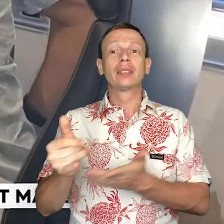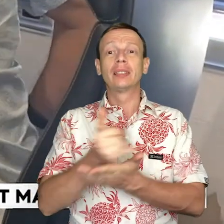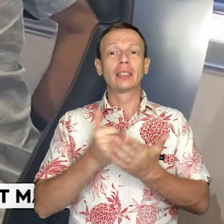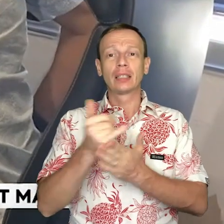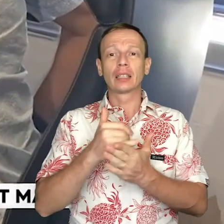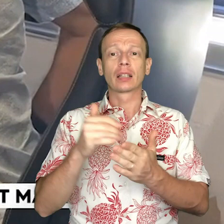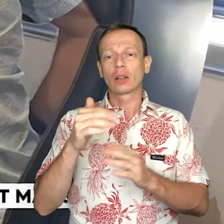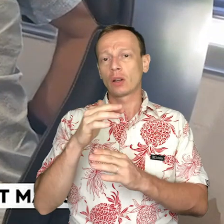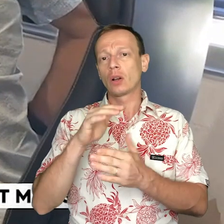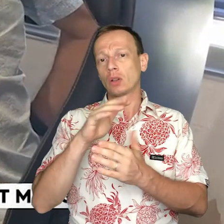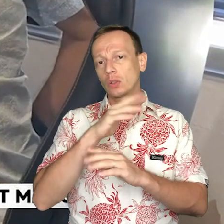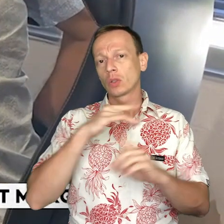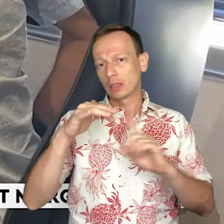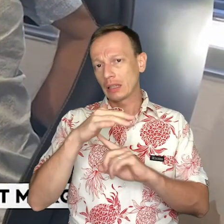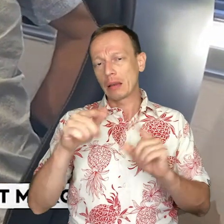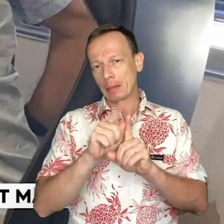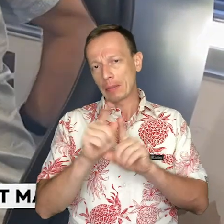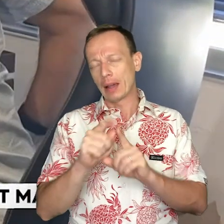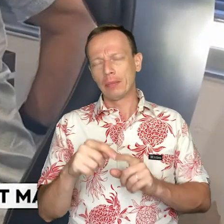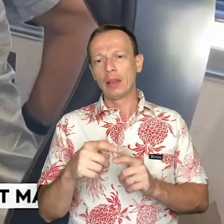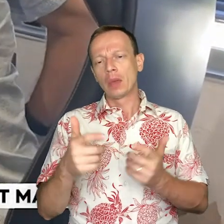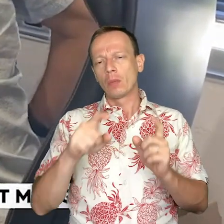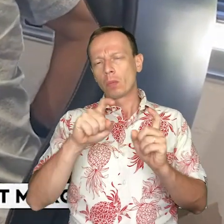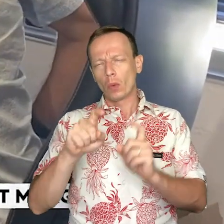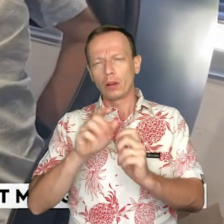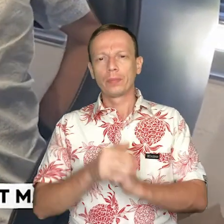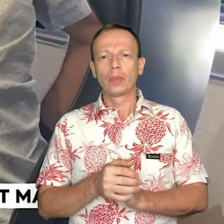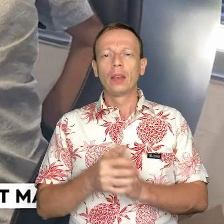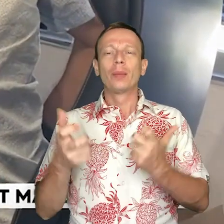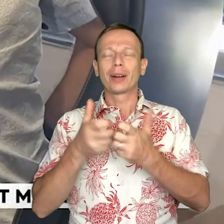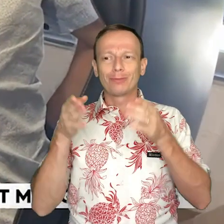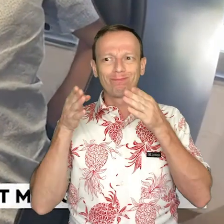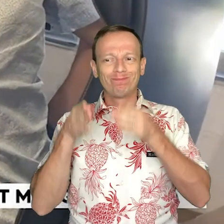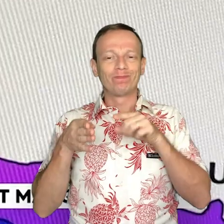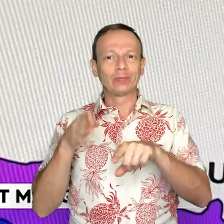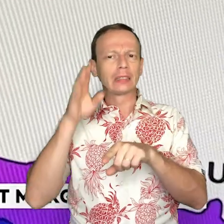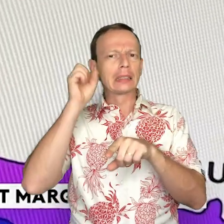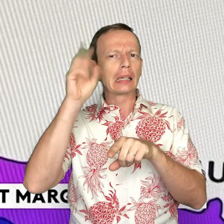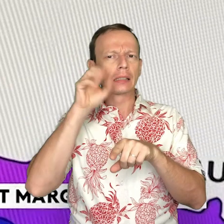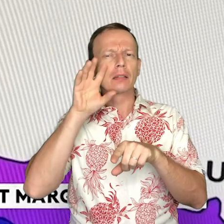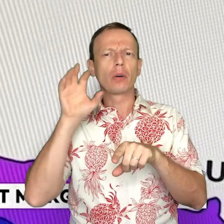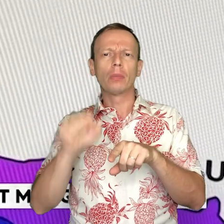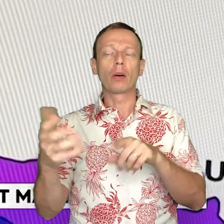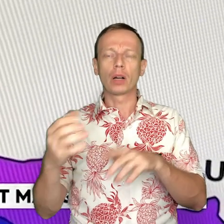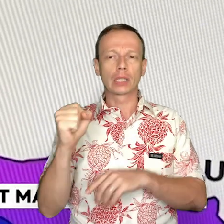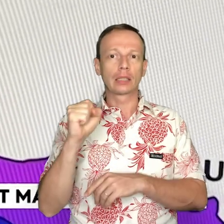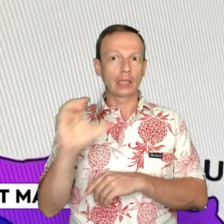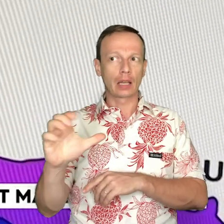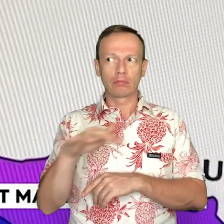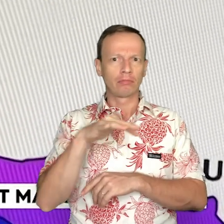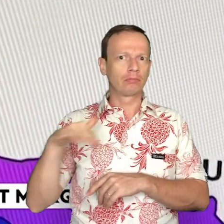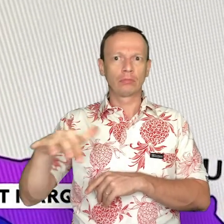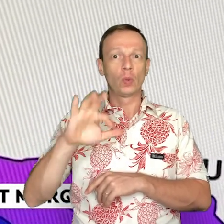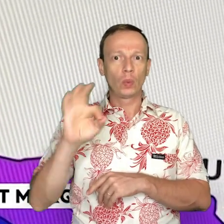et sur la société de façon un petit peu moindre. Si on fait un zoom sur Tahiti, c'est